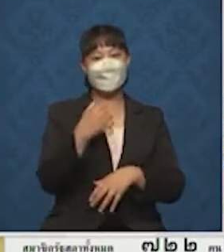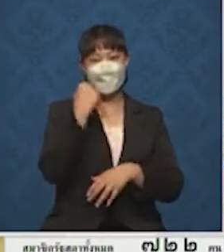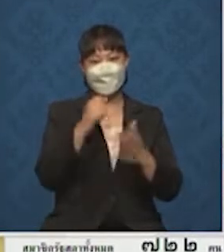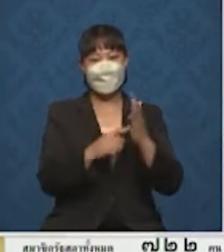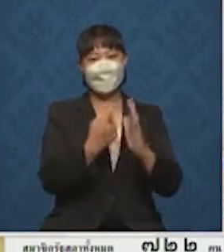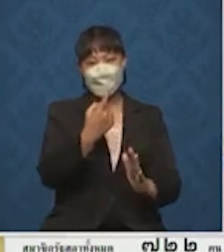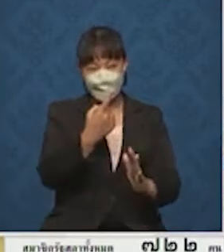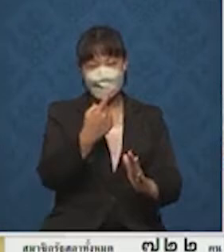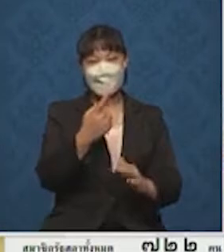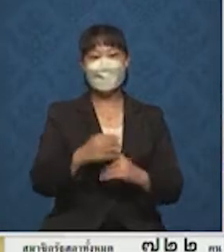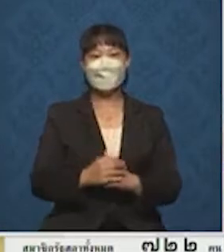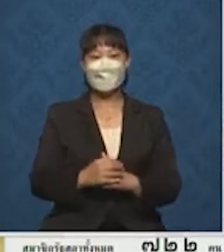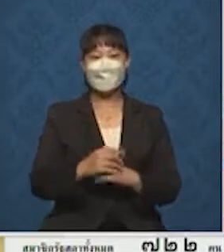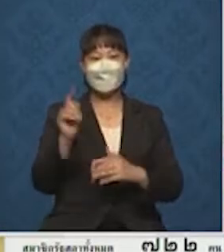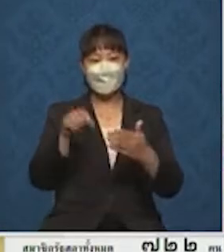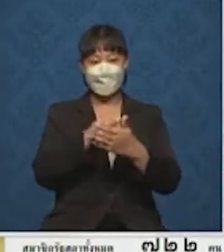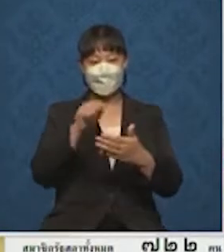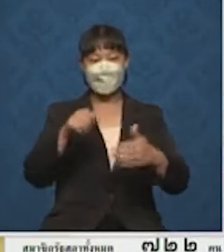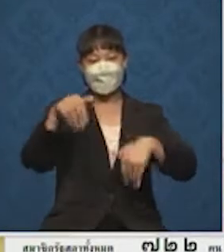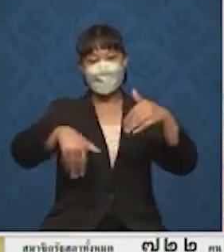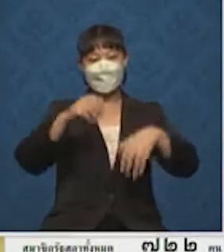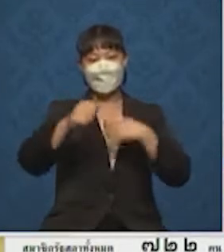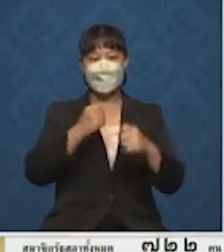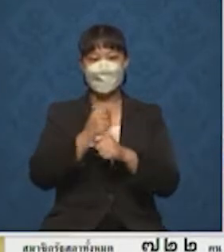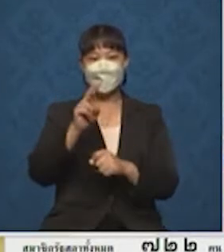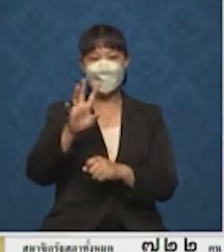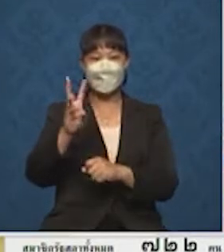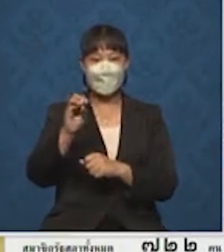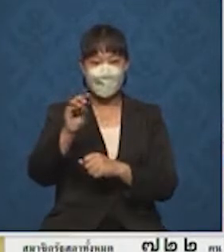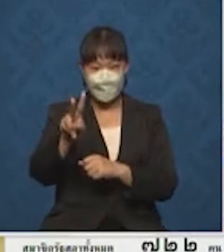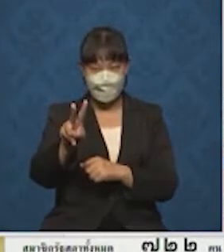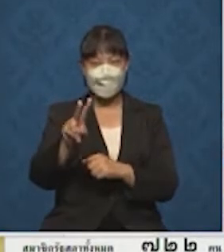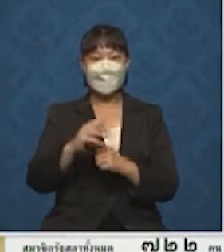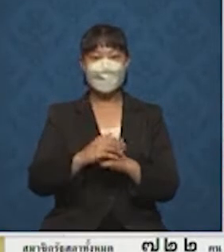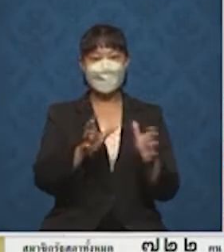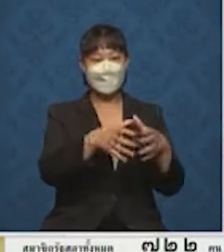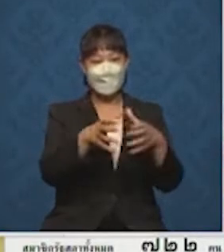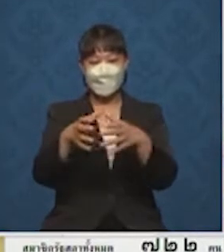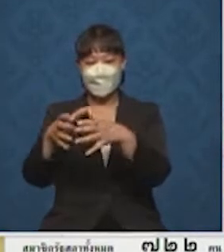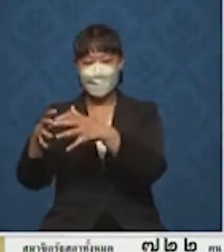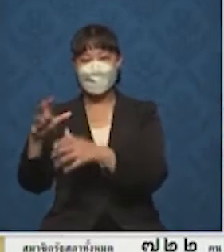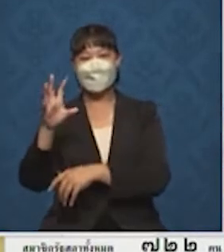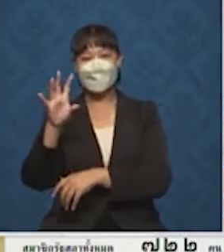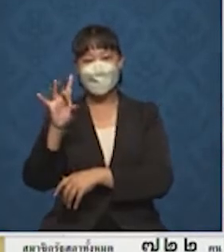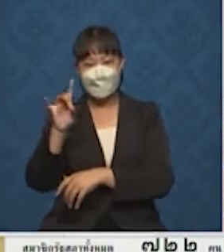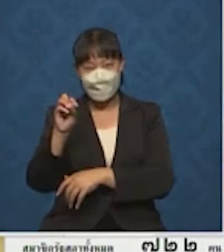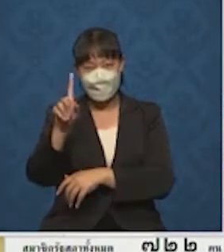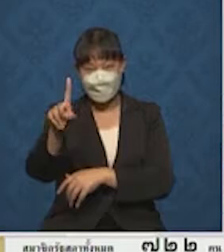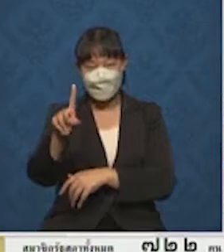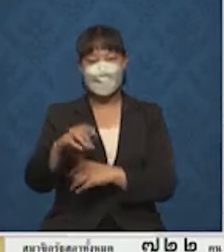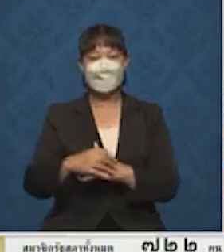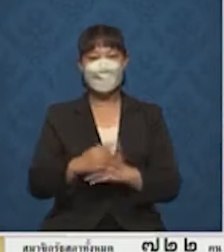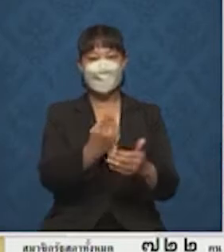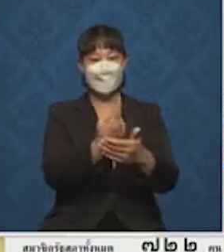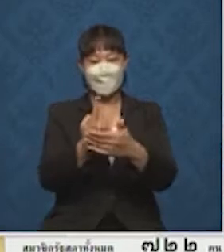ในการเลือกตงปี 2562 เรามีพลัการเมืองทั้หมด 81พลดที่ส่งผู้สมัครเลือกตั้